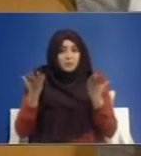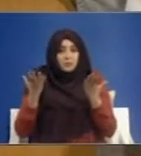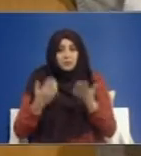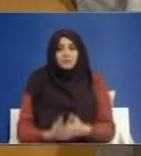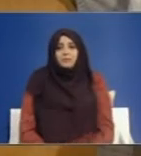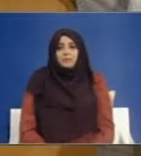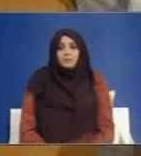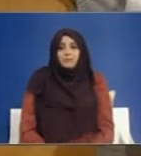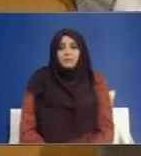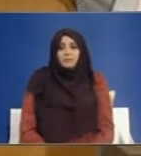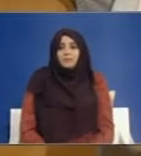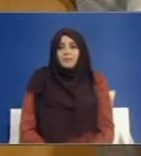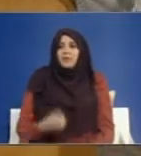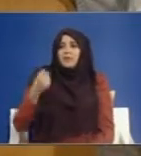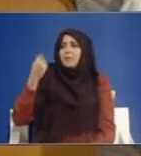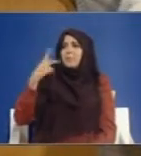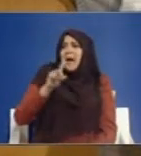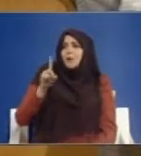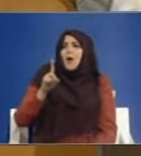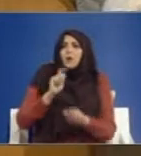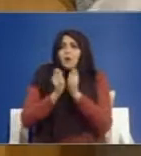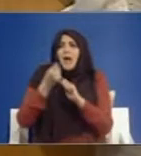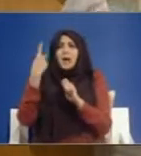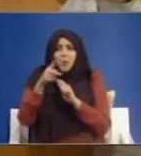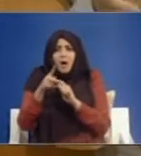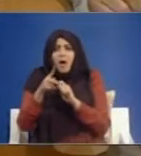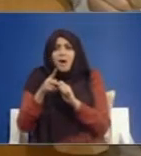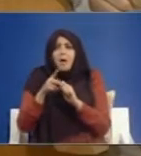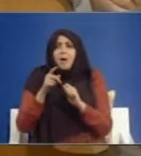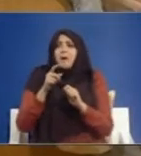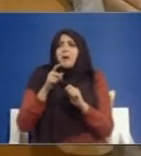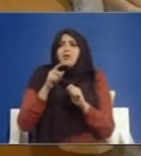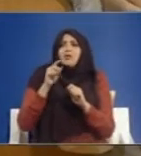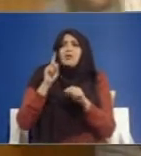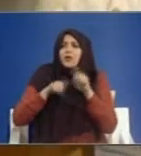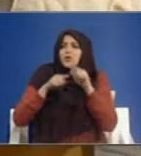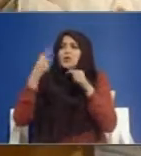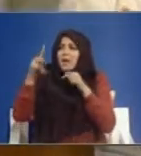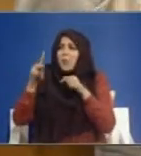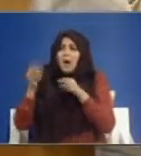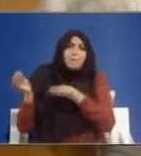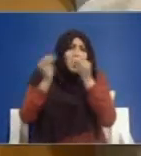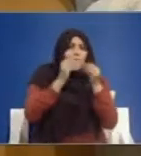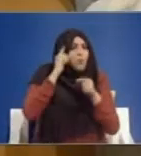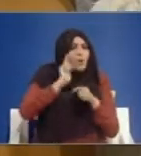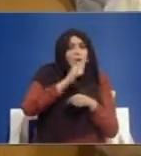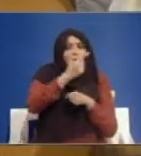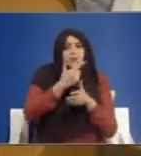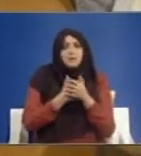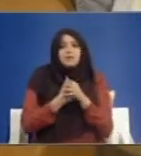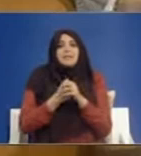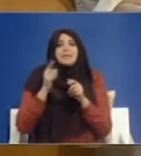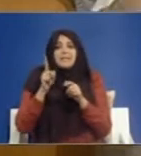يصبح باطل. الشيء ماهوش تاعي بصح يولي تاعي، الشيء ماشي تاعي تعغيري يولي ليا.